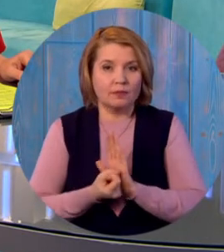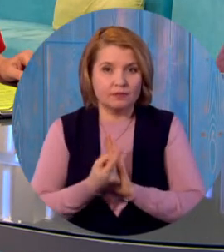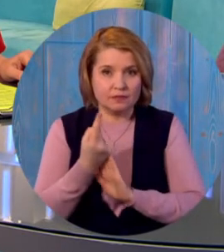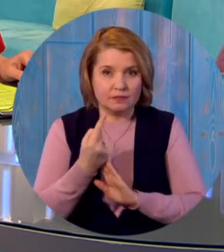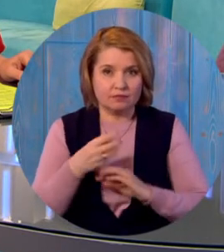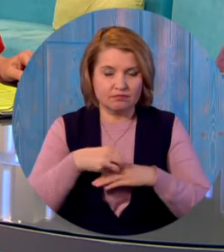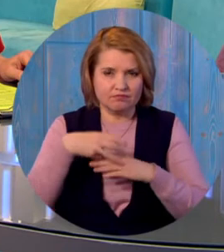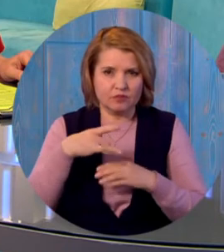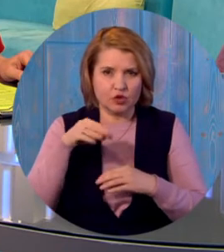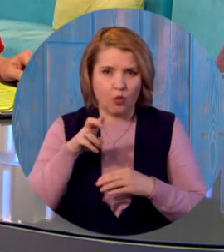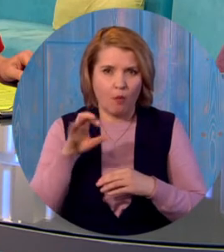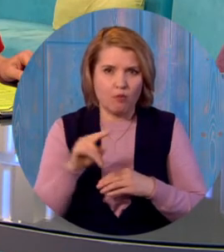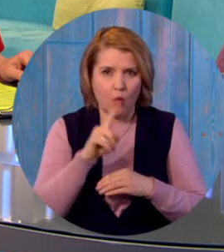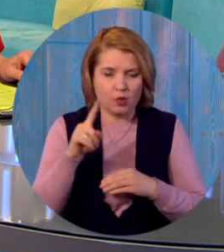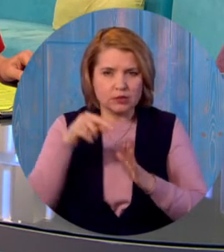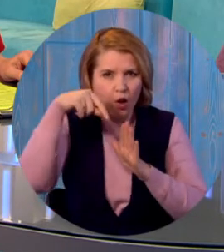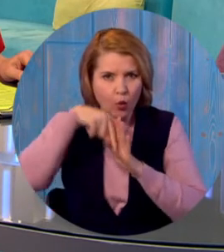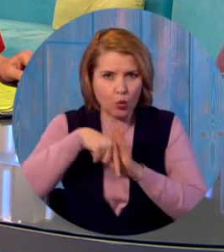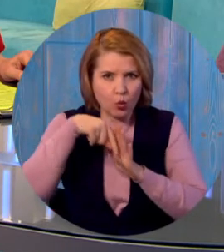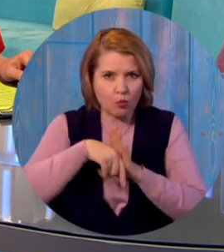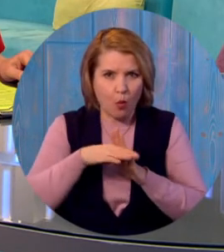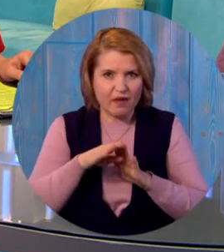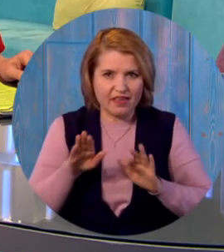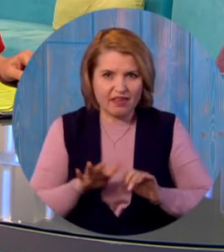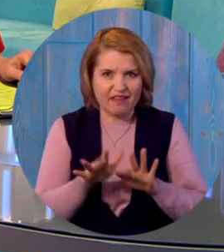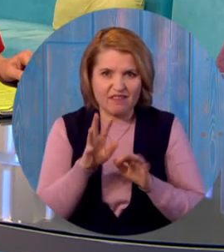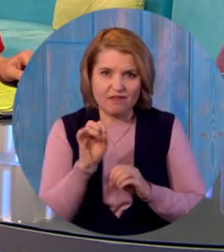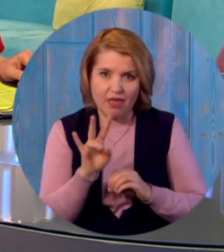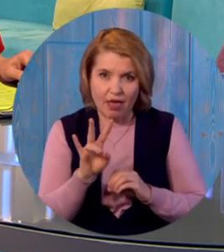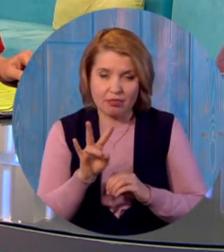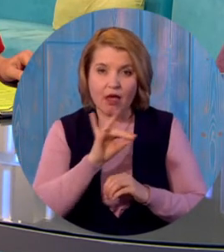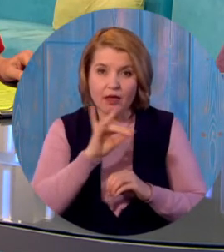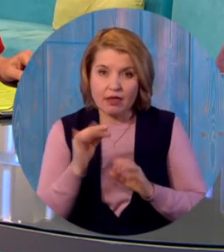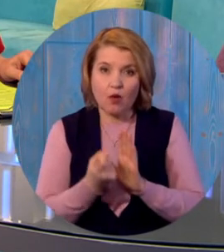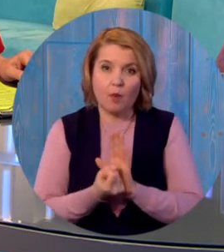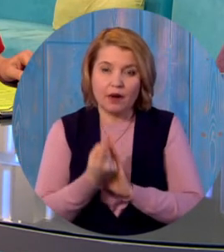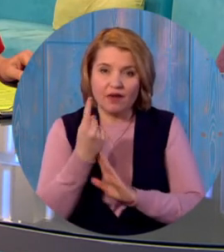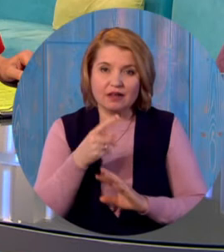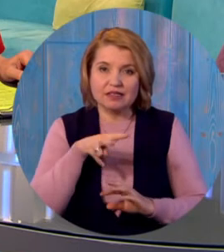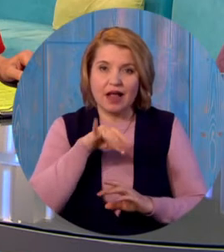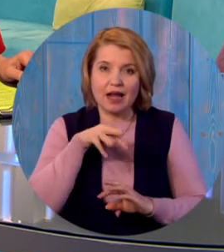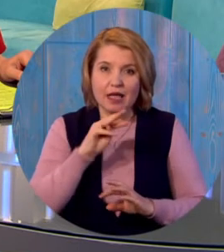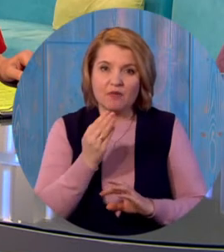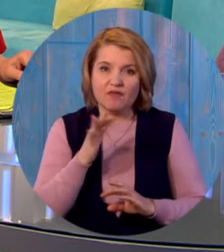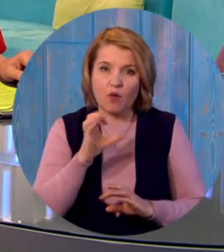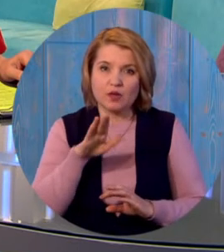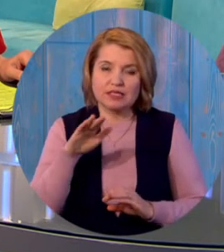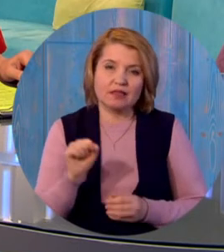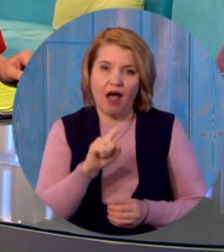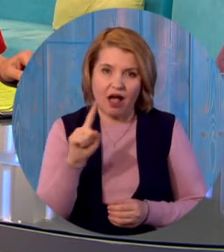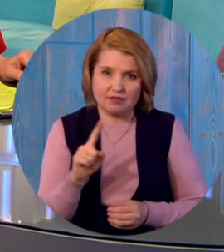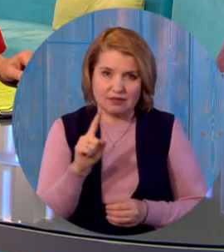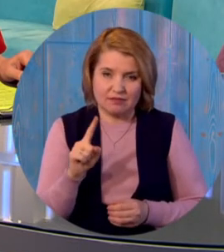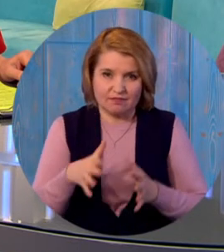тромбоз глубоких вен. Угу. И образовался лимфостаз. Так. И вот как мне